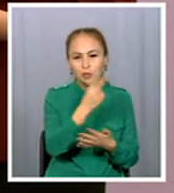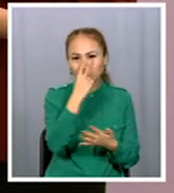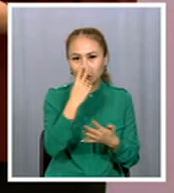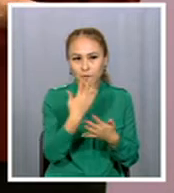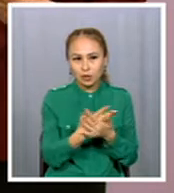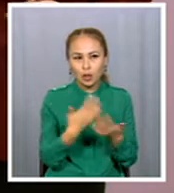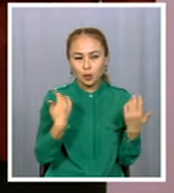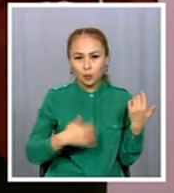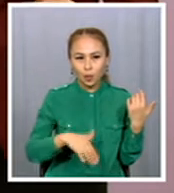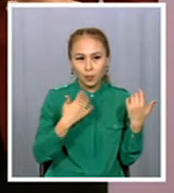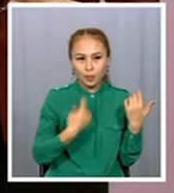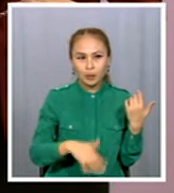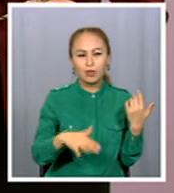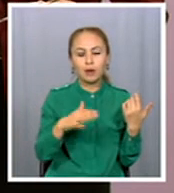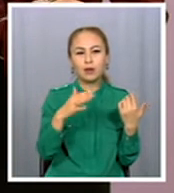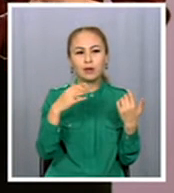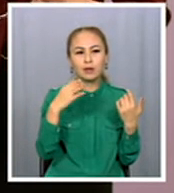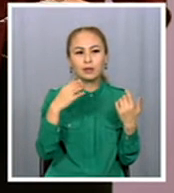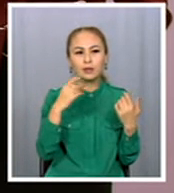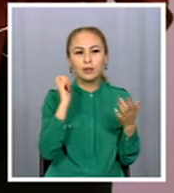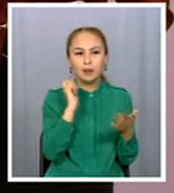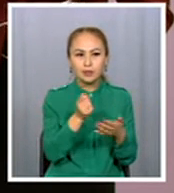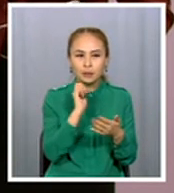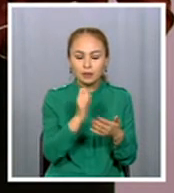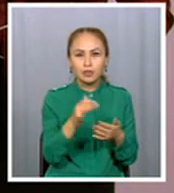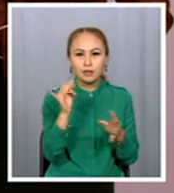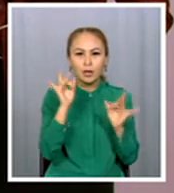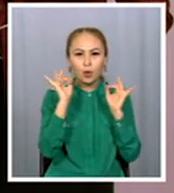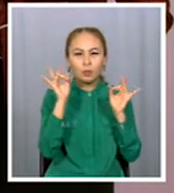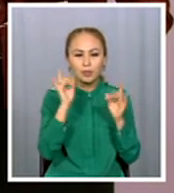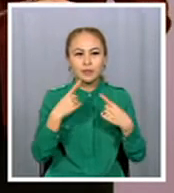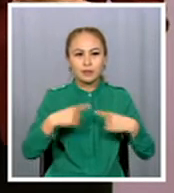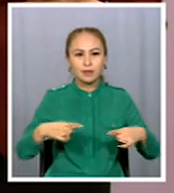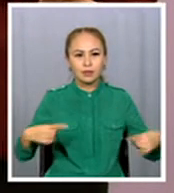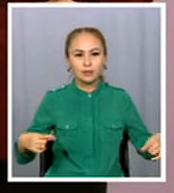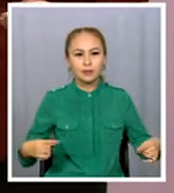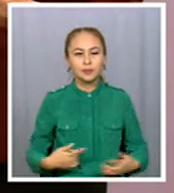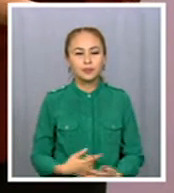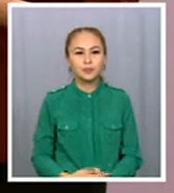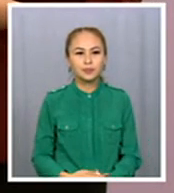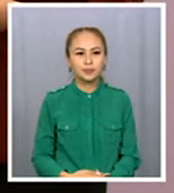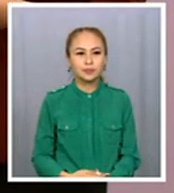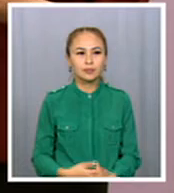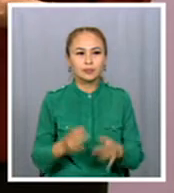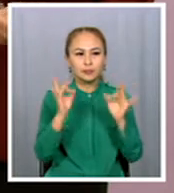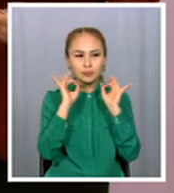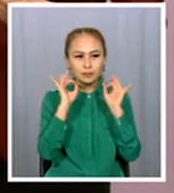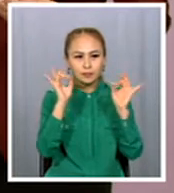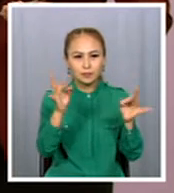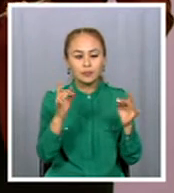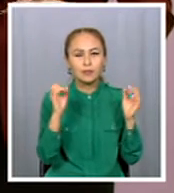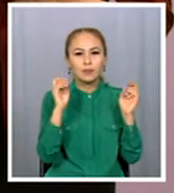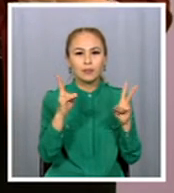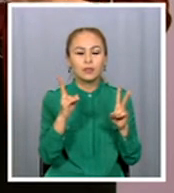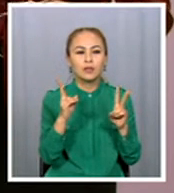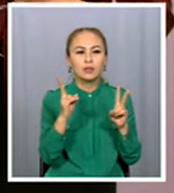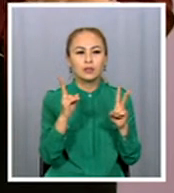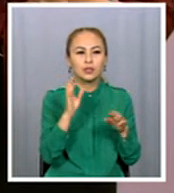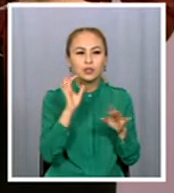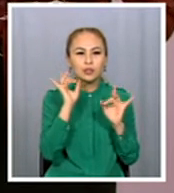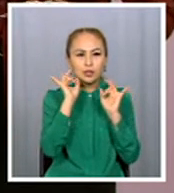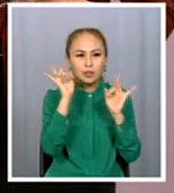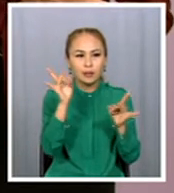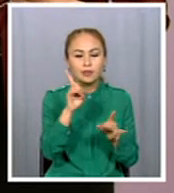домбыра, аса таяқ және дауылпас сияқты. Дыбысты қалай шығарады?